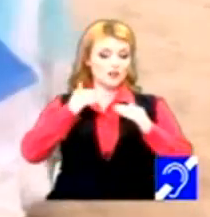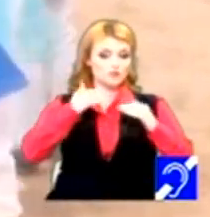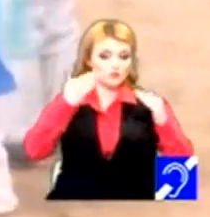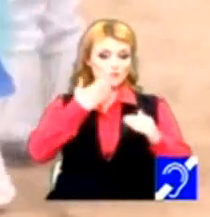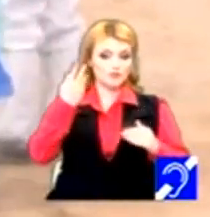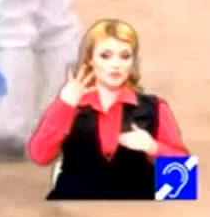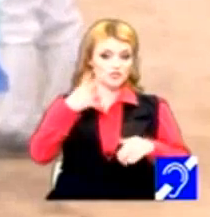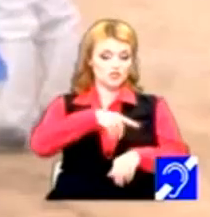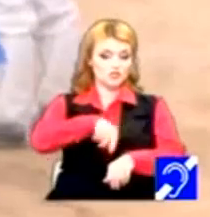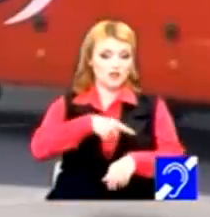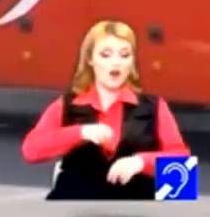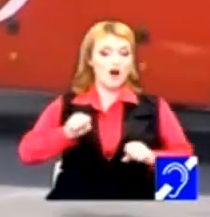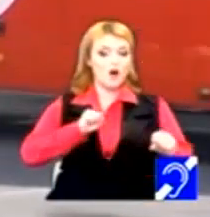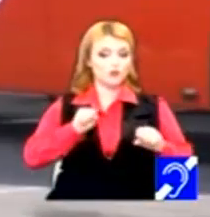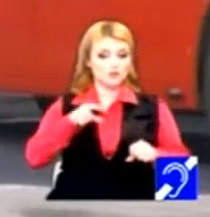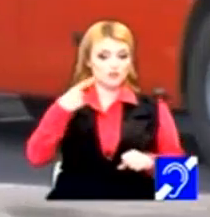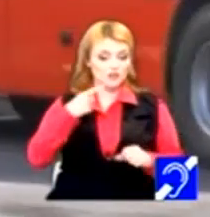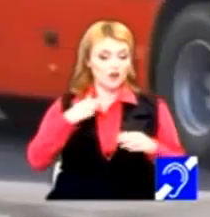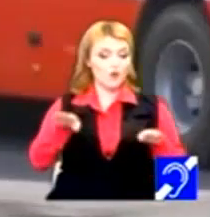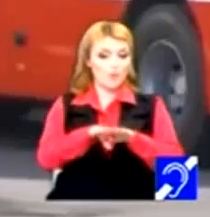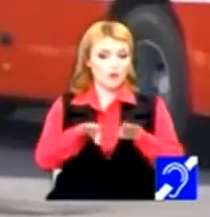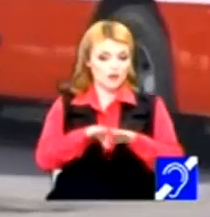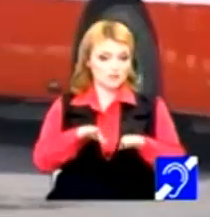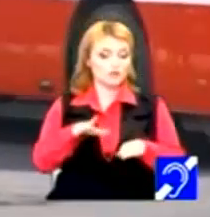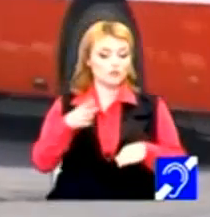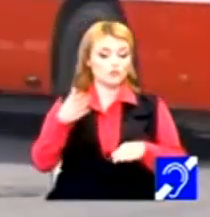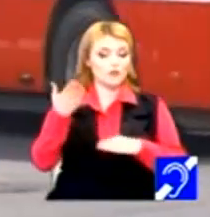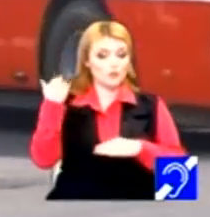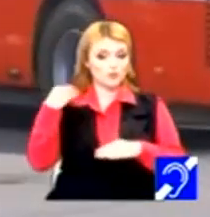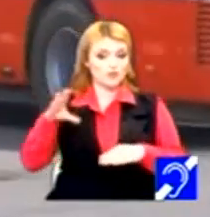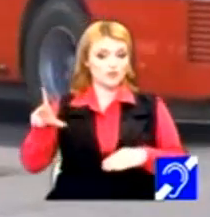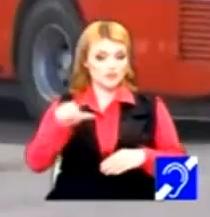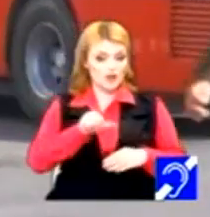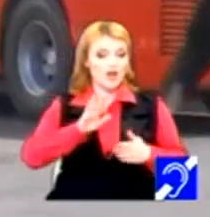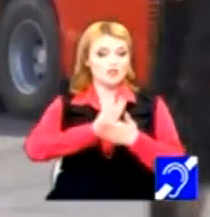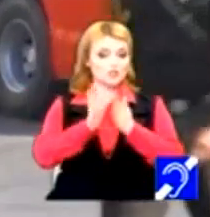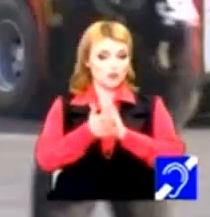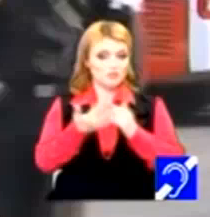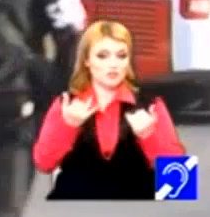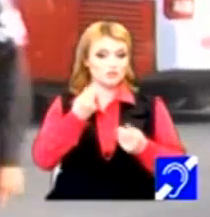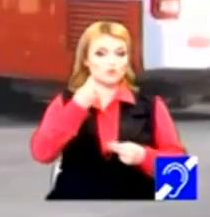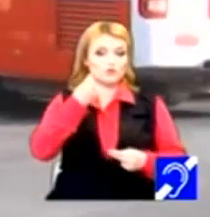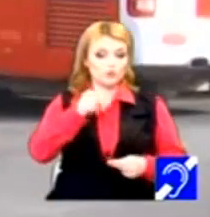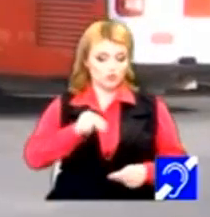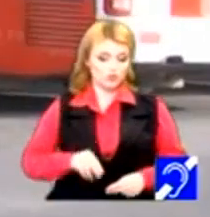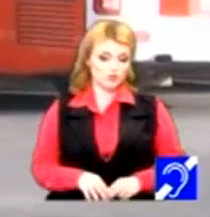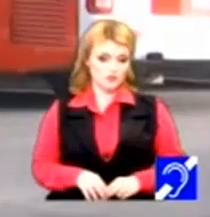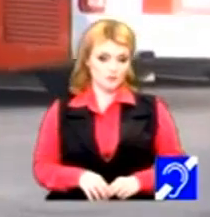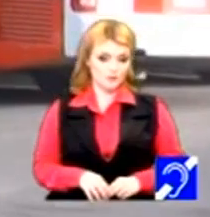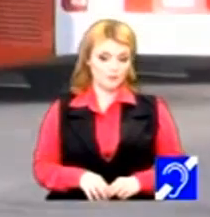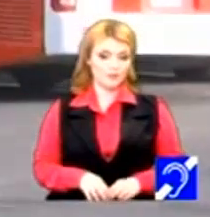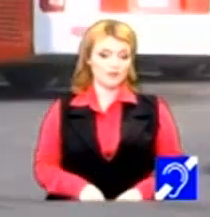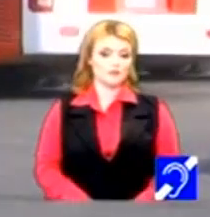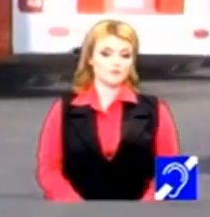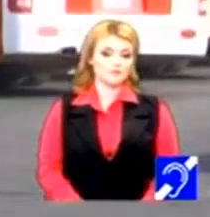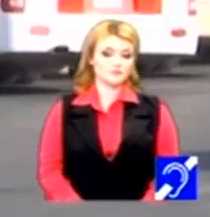ore. Autoritățile spun însă că, în comparație cu săptămâna trecută, situația este ceva mai bună. Excepție face așa numita zonă